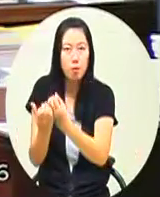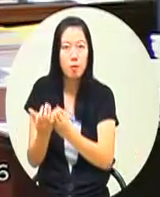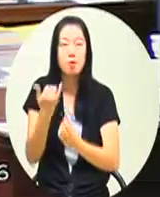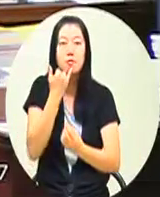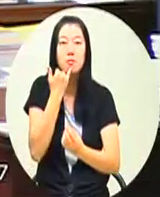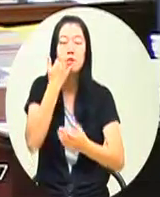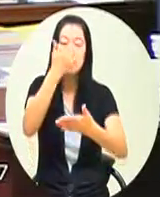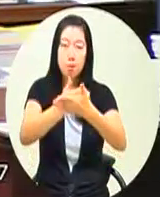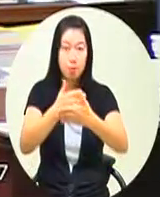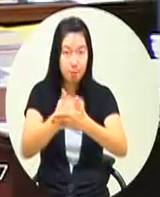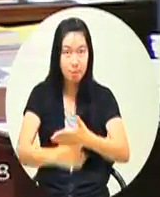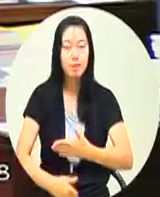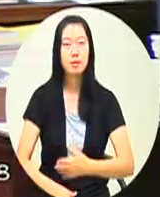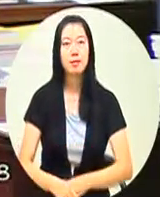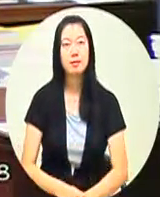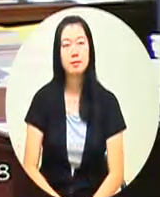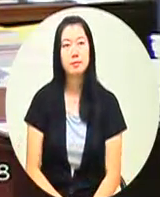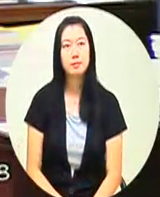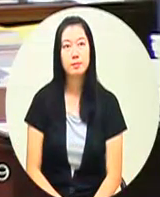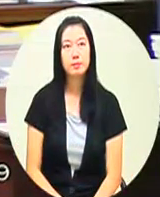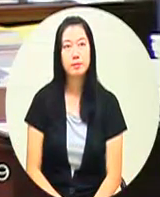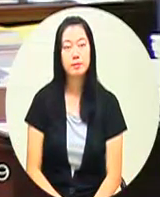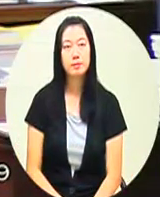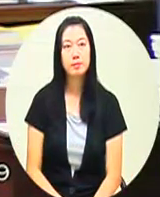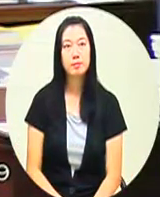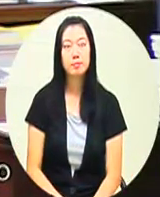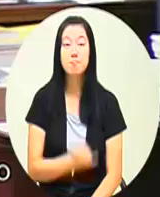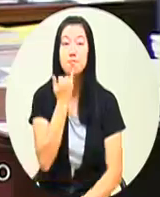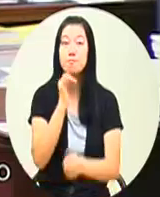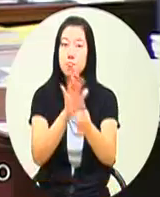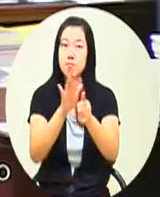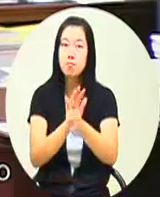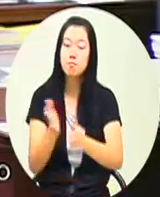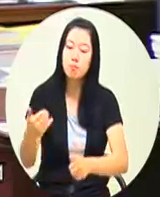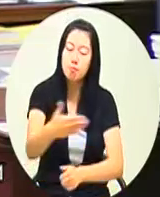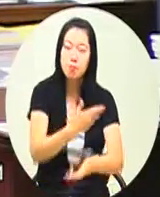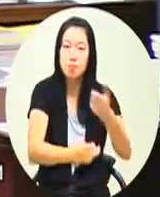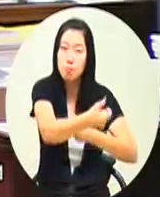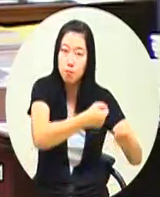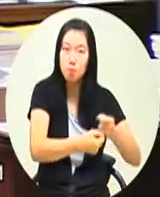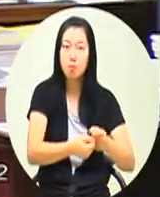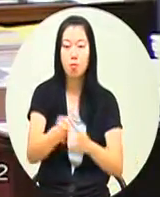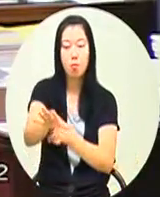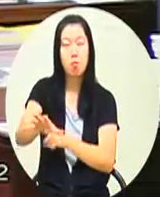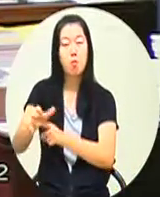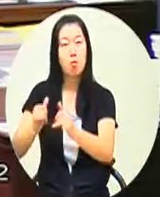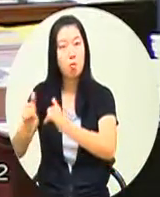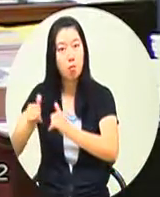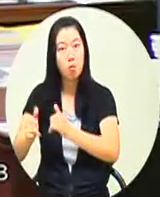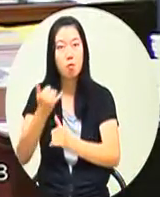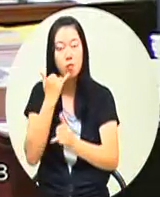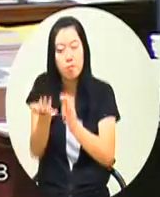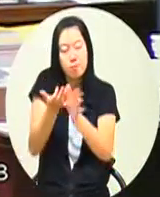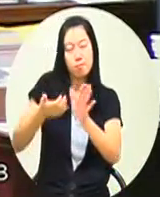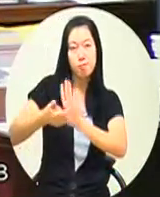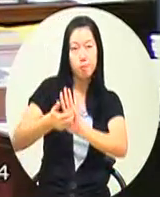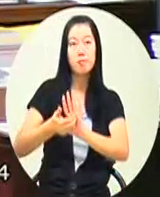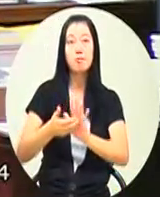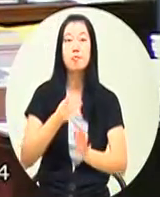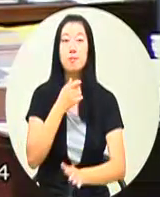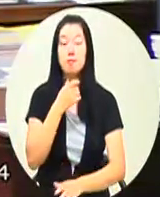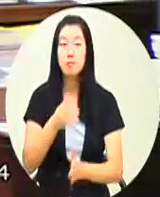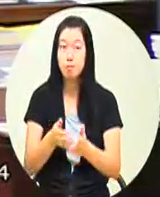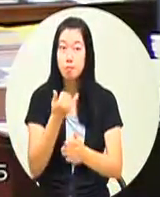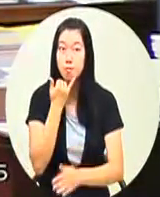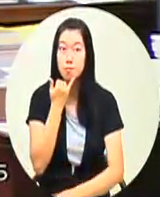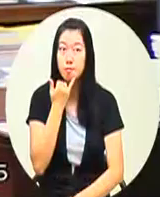有一些比较可行的方案，让那些渔民、那些农民可以去做一些预防啦。因为其实我